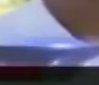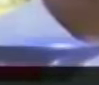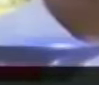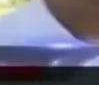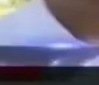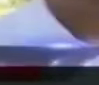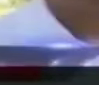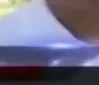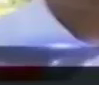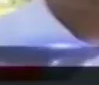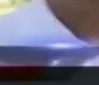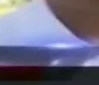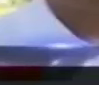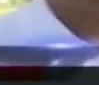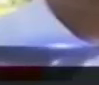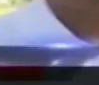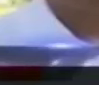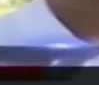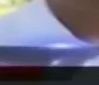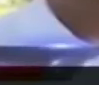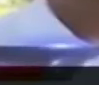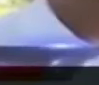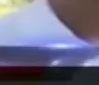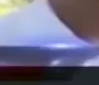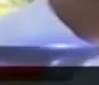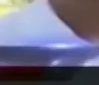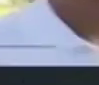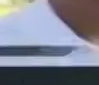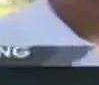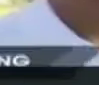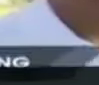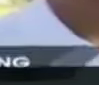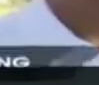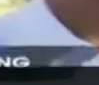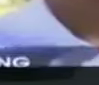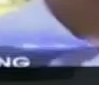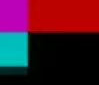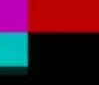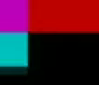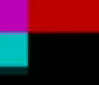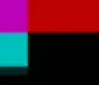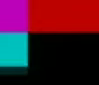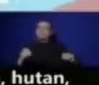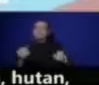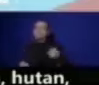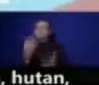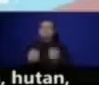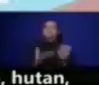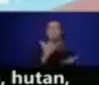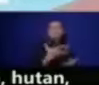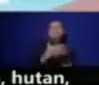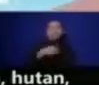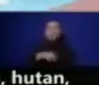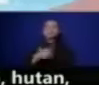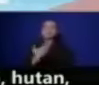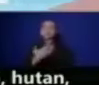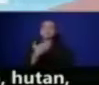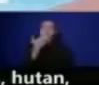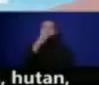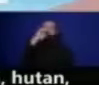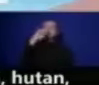bukan tidak ada, turun drastis, turun 85% lebih. Dalam 3 tahun